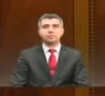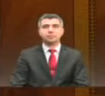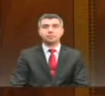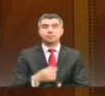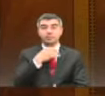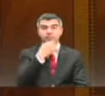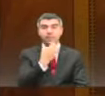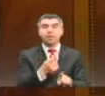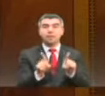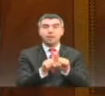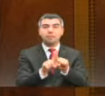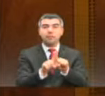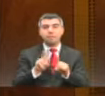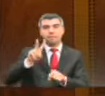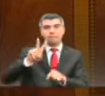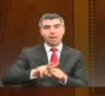ونعتبر أن النجاح في ذلك